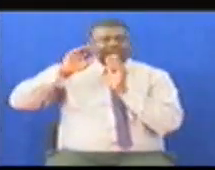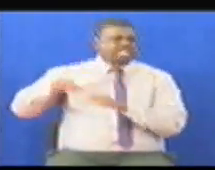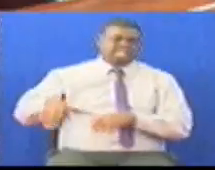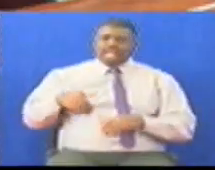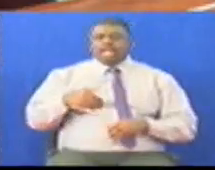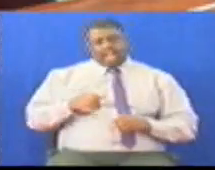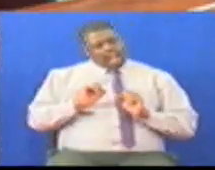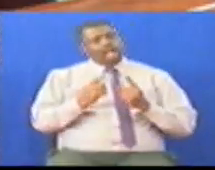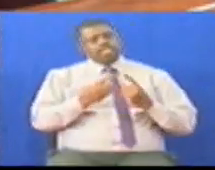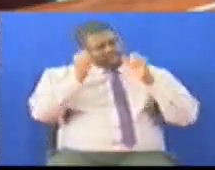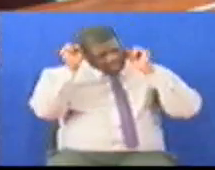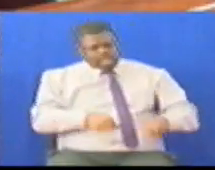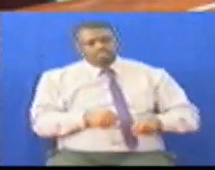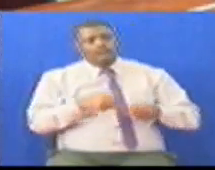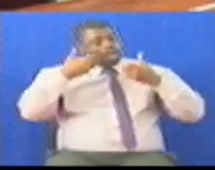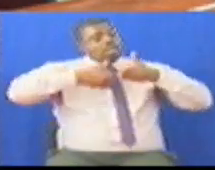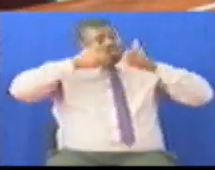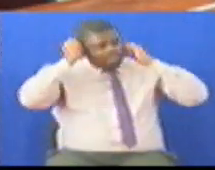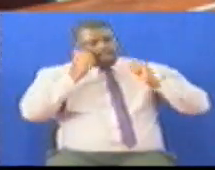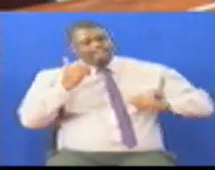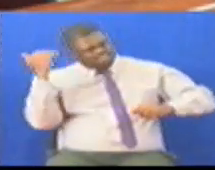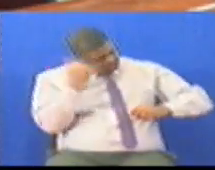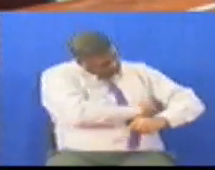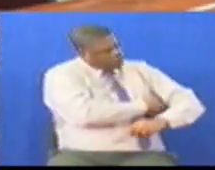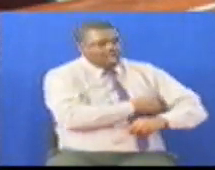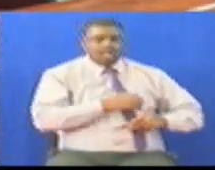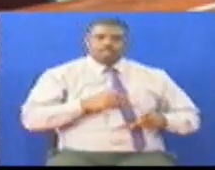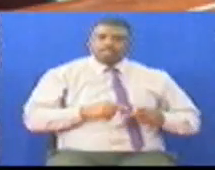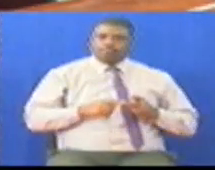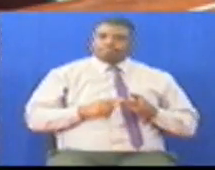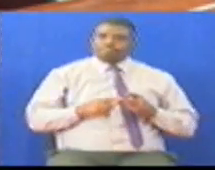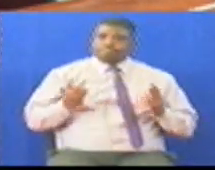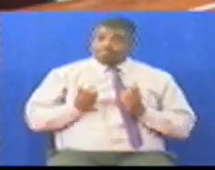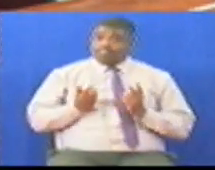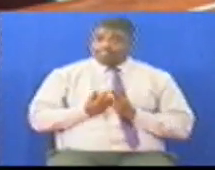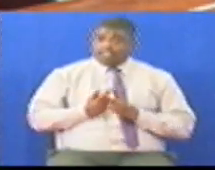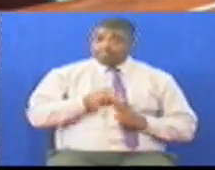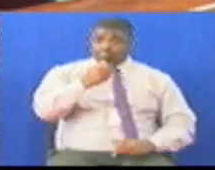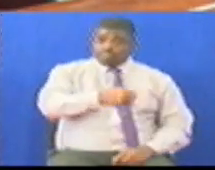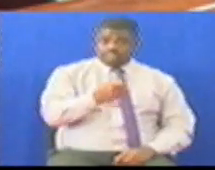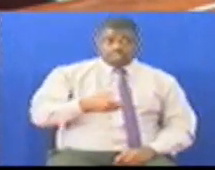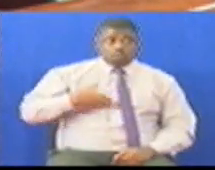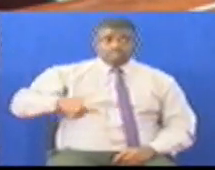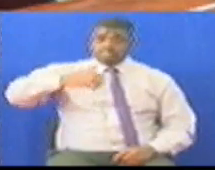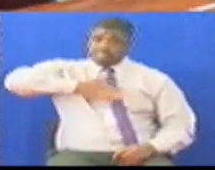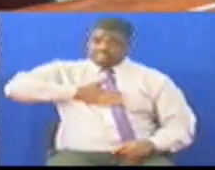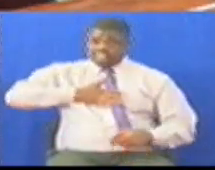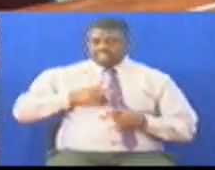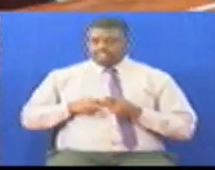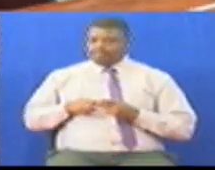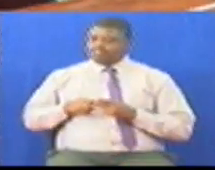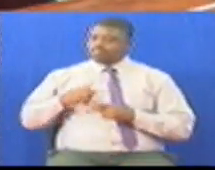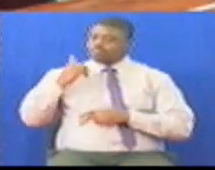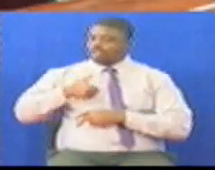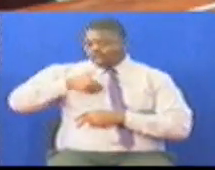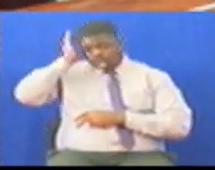Mheshimiwa Spika, nawapongeza pia mawaziri wenzangu wa serikali ya awamu ya tano kwa mafanikio makubwa